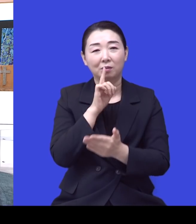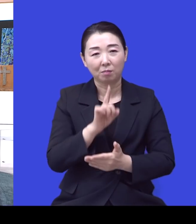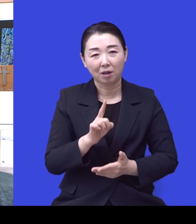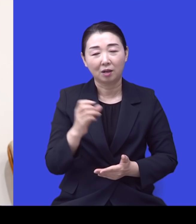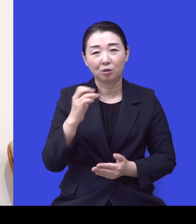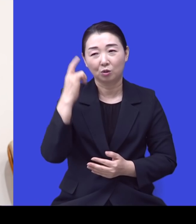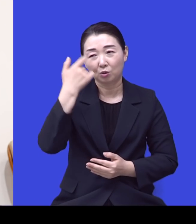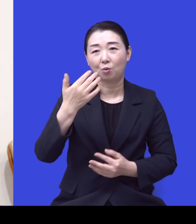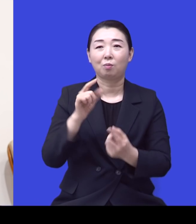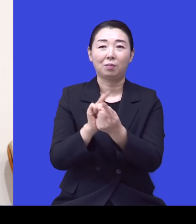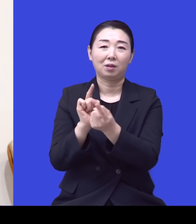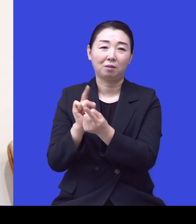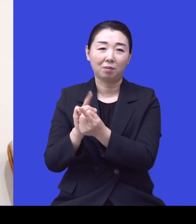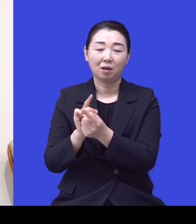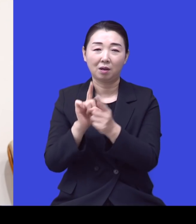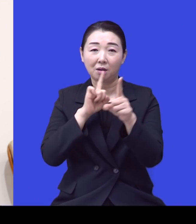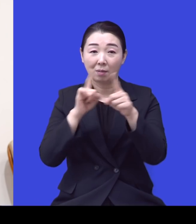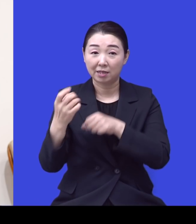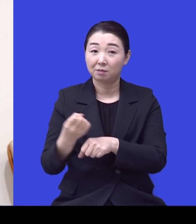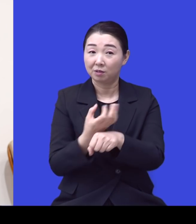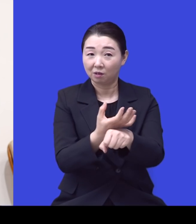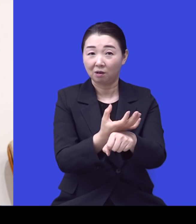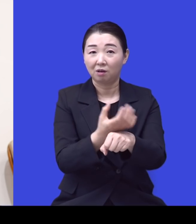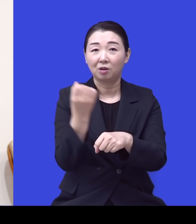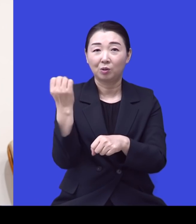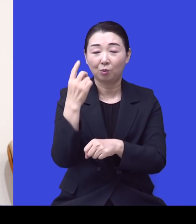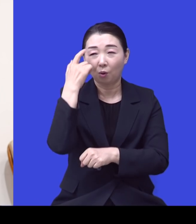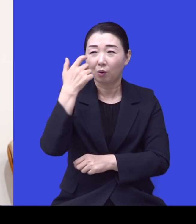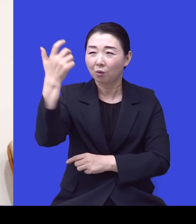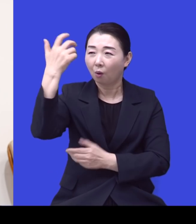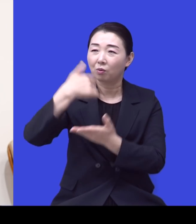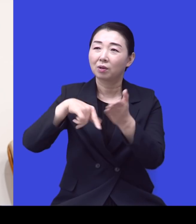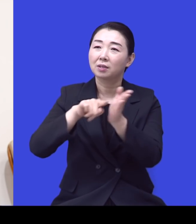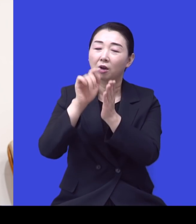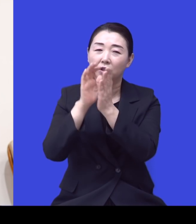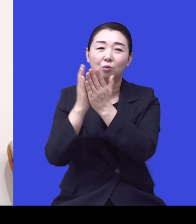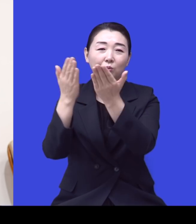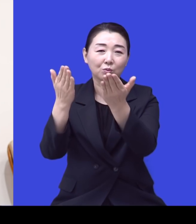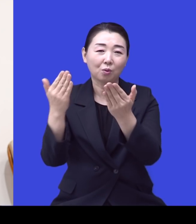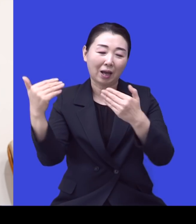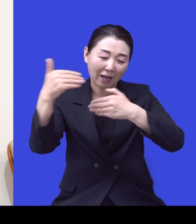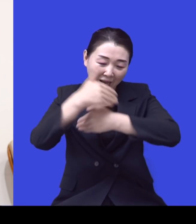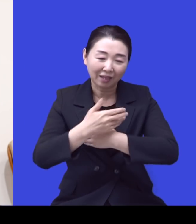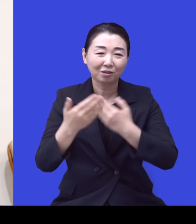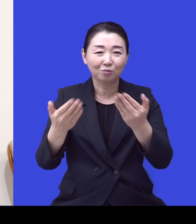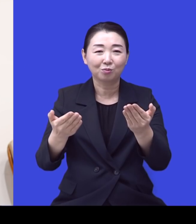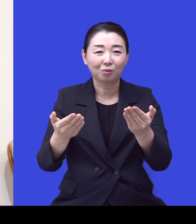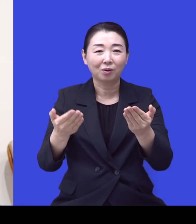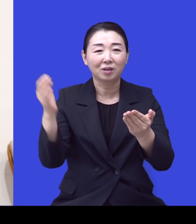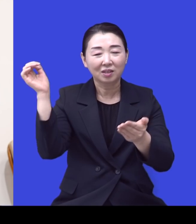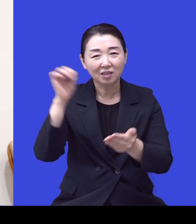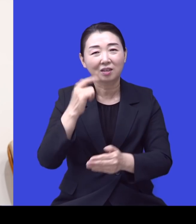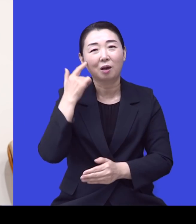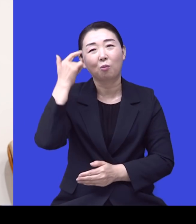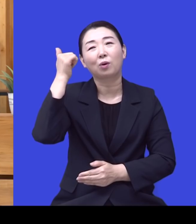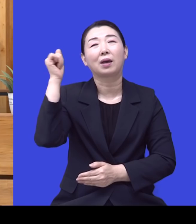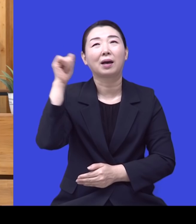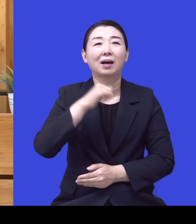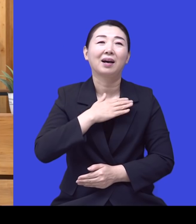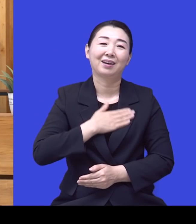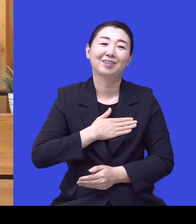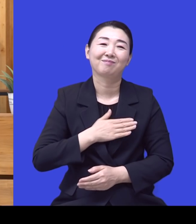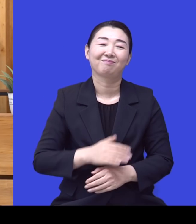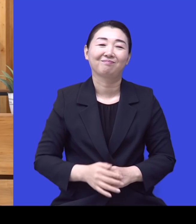만나고 영혼에게 말씀을 전하고 네. 영혼을 위해 기도해주고 안아주고 이게 목회구나.